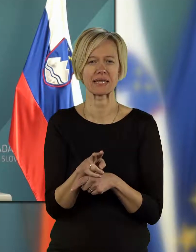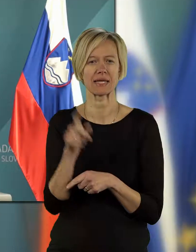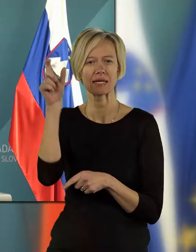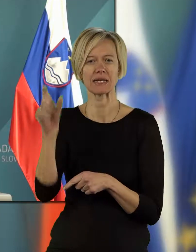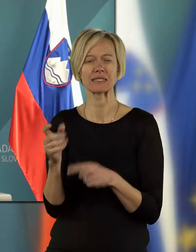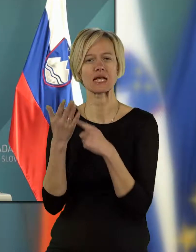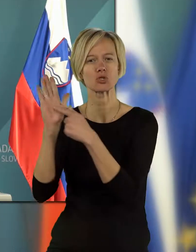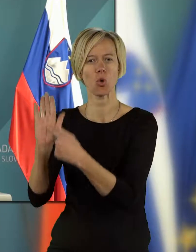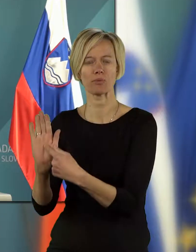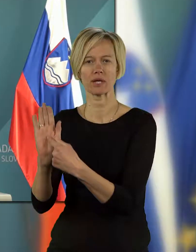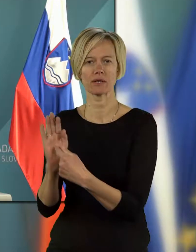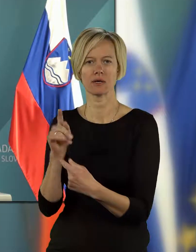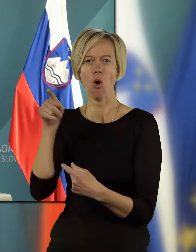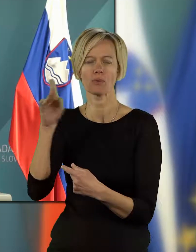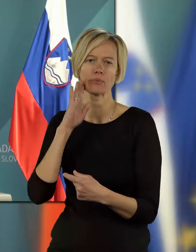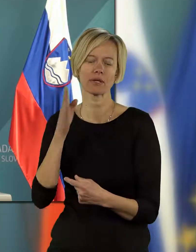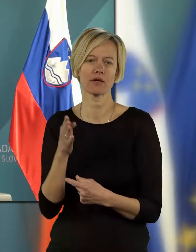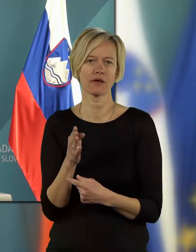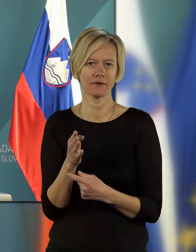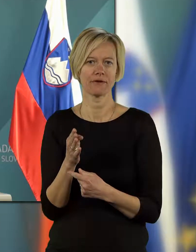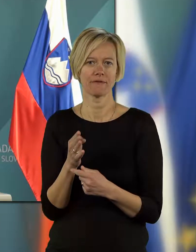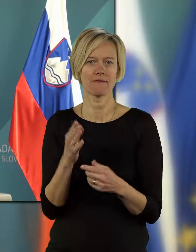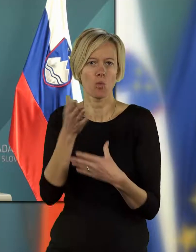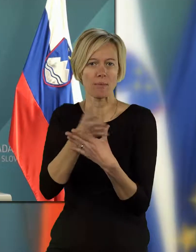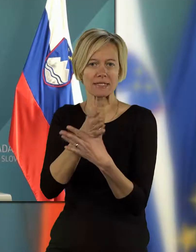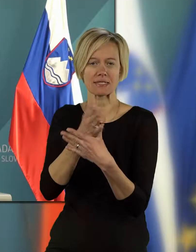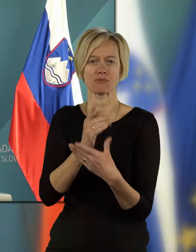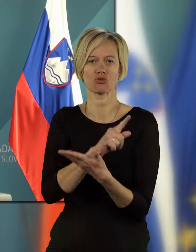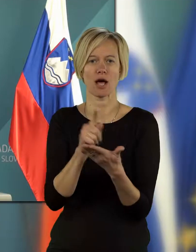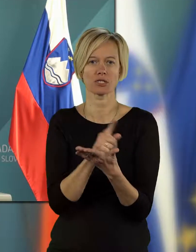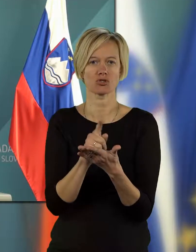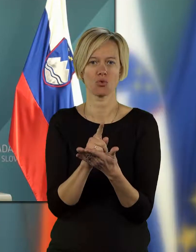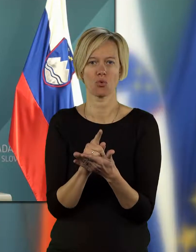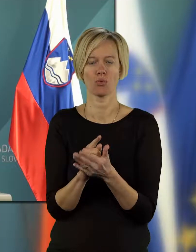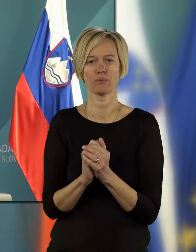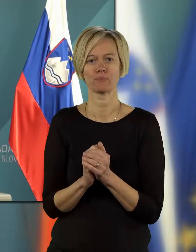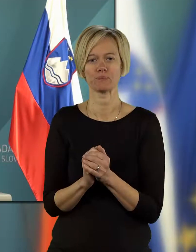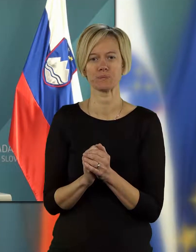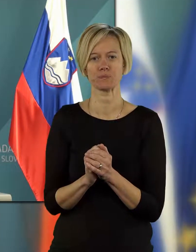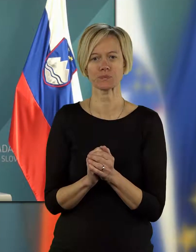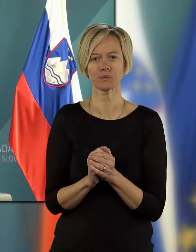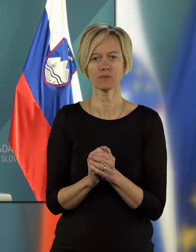upravljalskega zastopnika, ki bi v vmesnem času